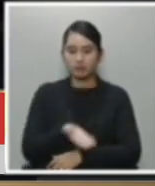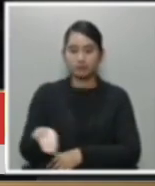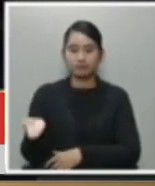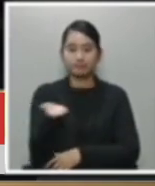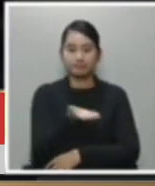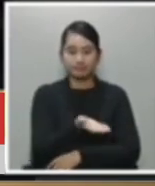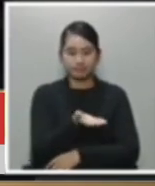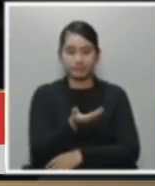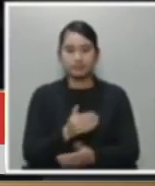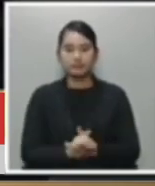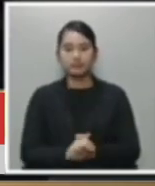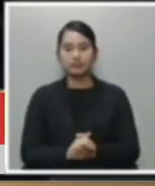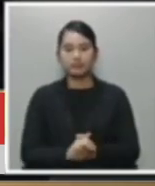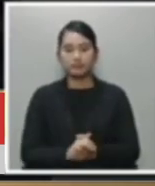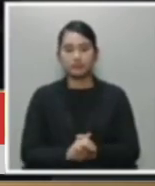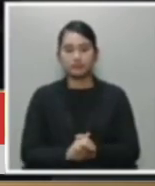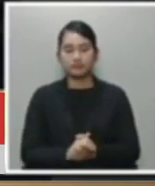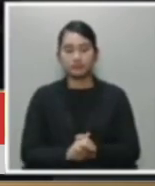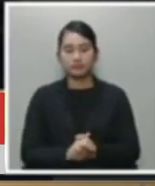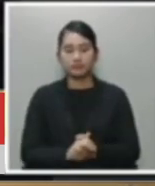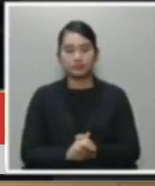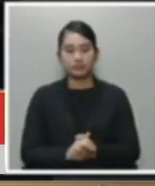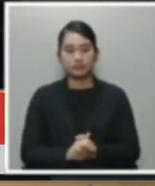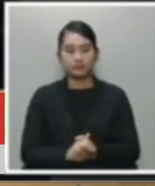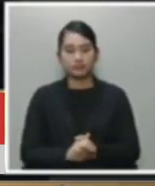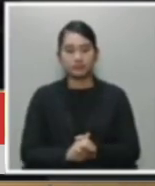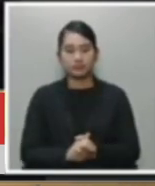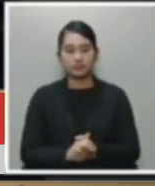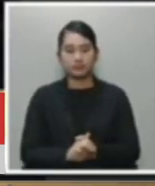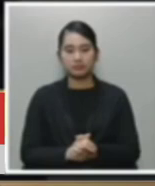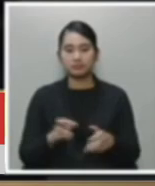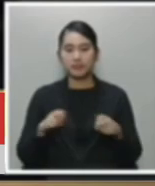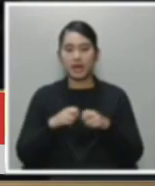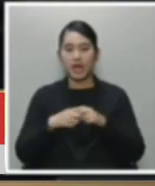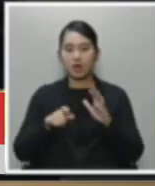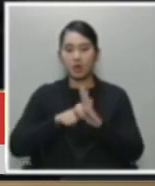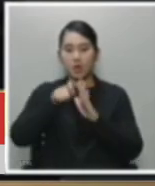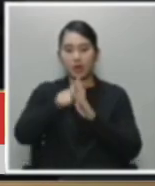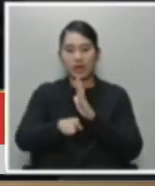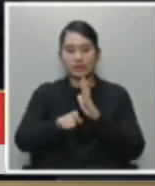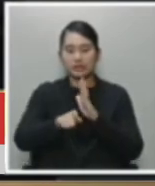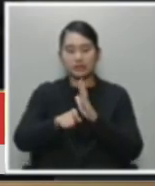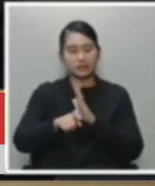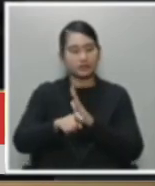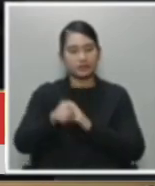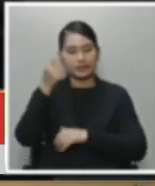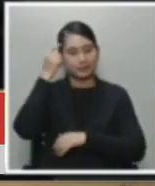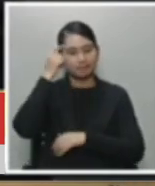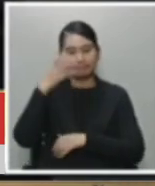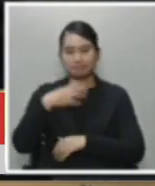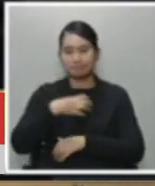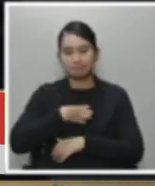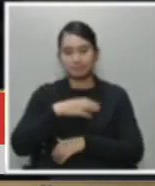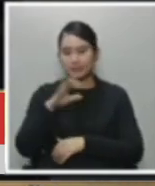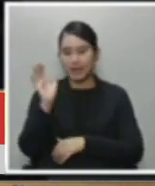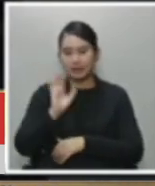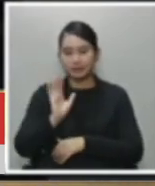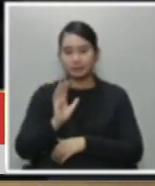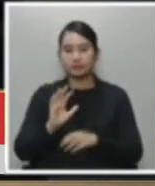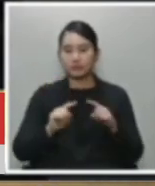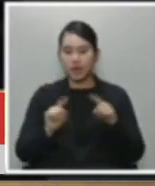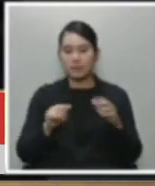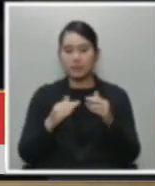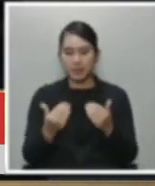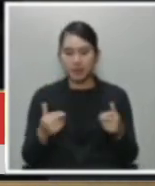าเหตุการณ์ที่เกิดขึ้นนั้นไม่มีใครอยากให้เกิดขึ้นแล้วก็เกิดขึ้นแล้วก็ถือว่า